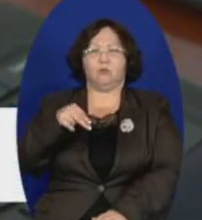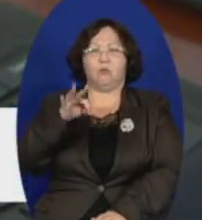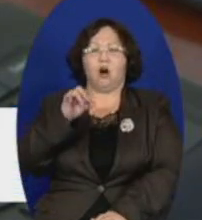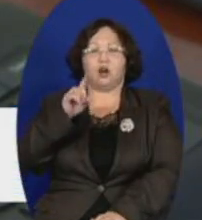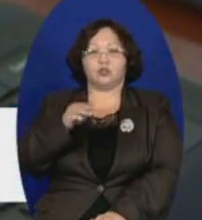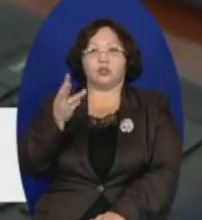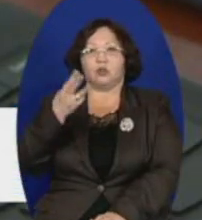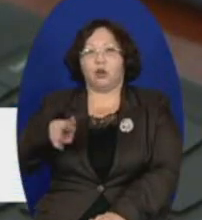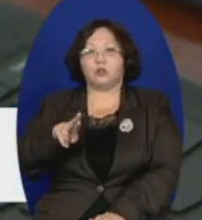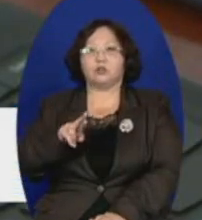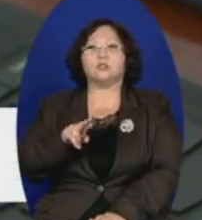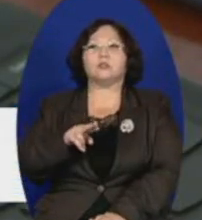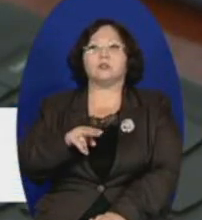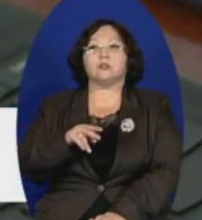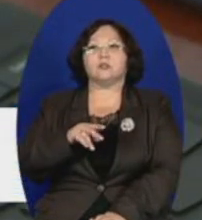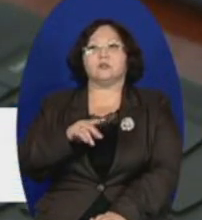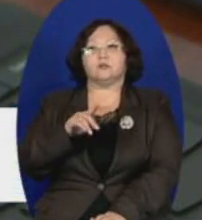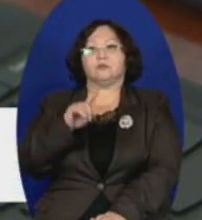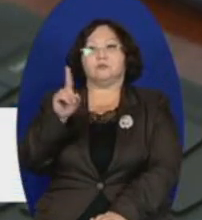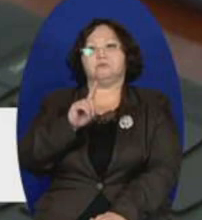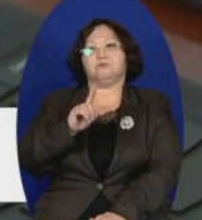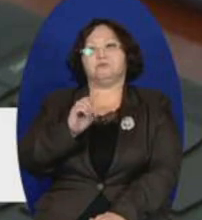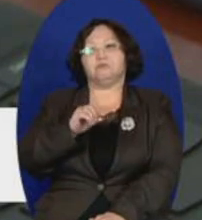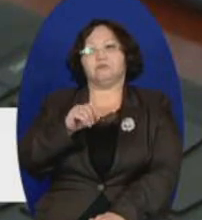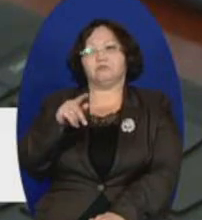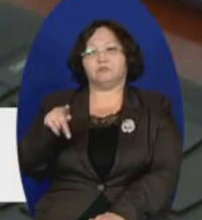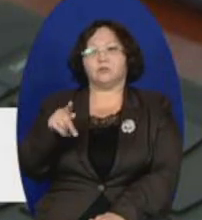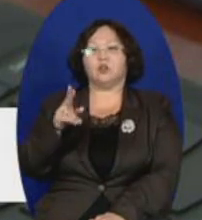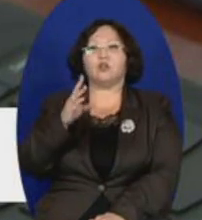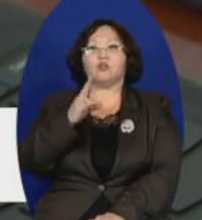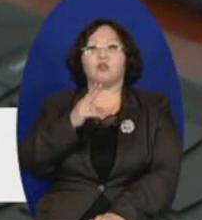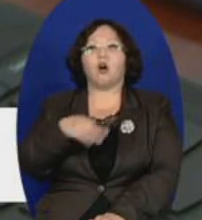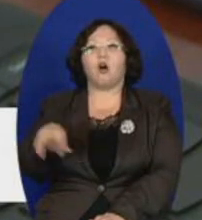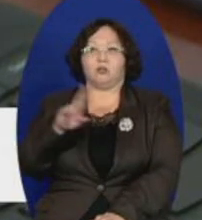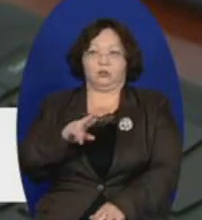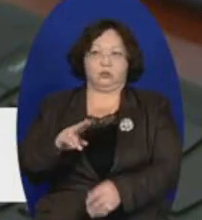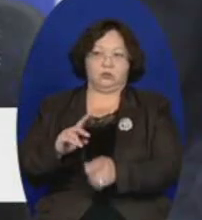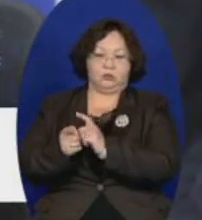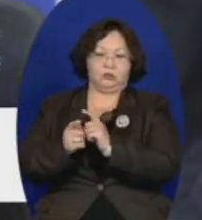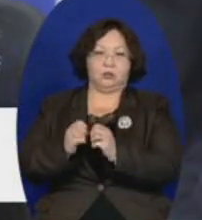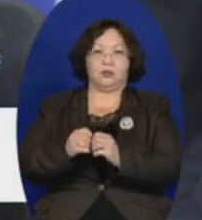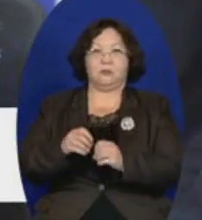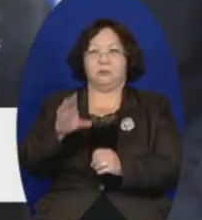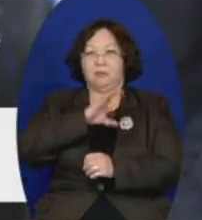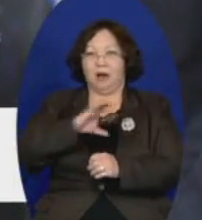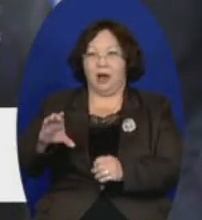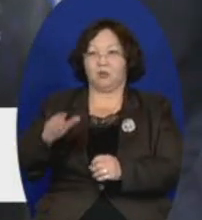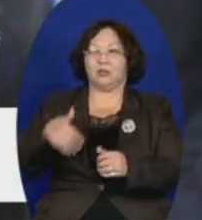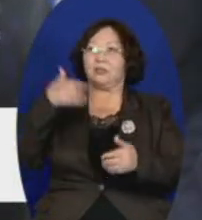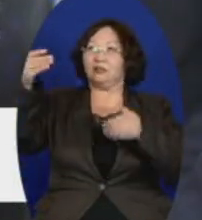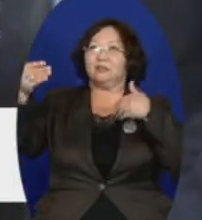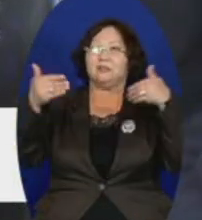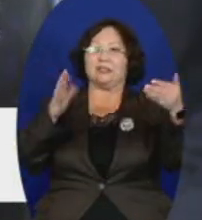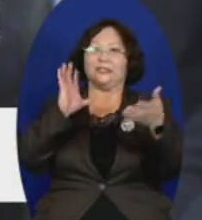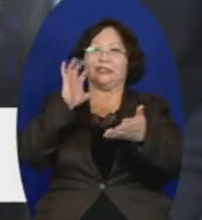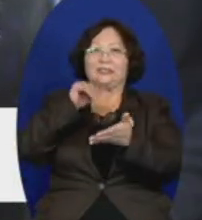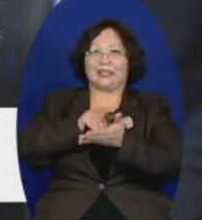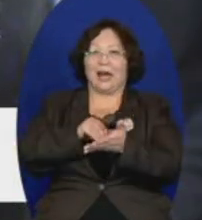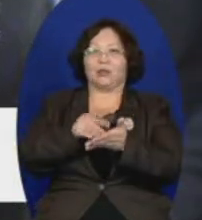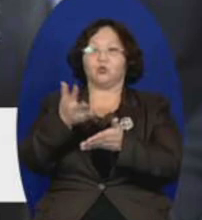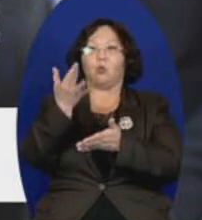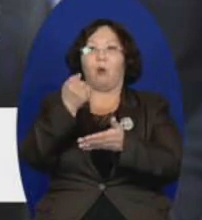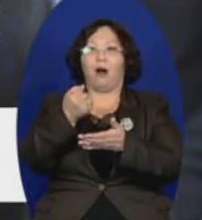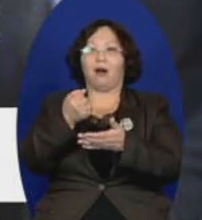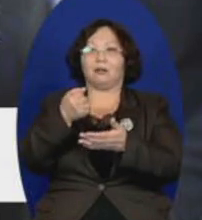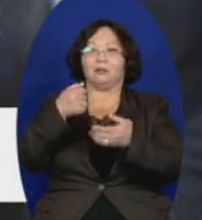гаргаад тавьмаар байна. Яа байгууллага болгоны гадаа аваачаад нэг дугаар хадах ямар стандартаар хадах уу? Тэр хадах дээр